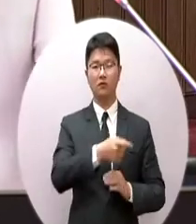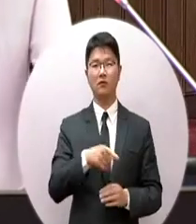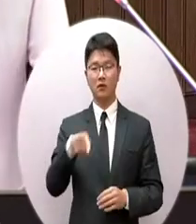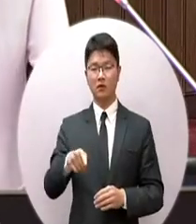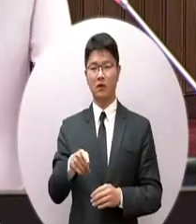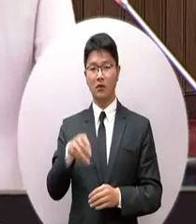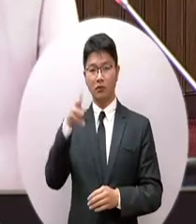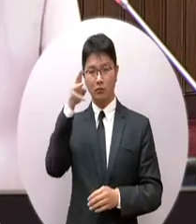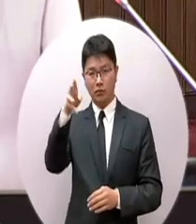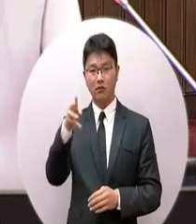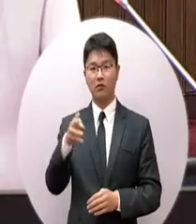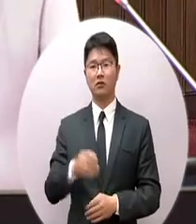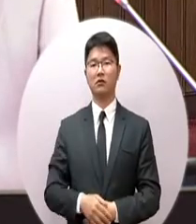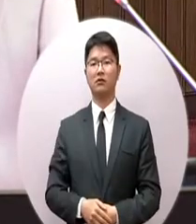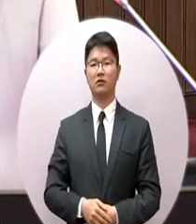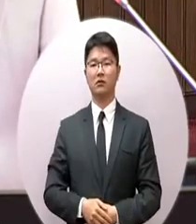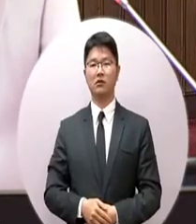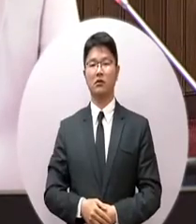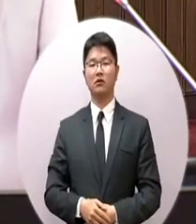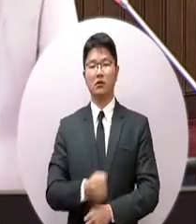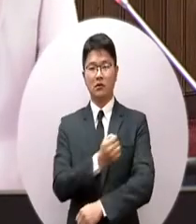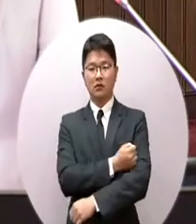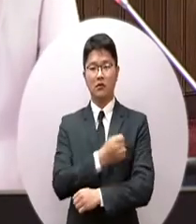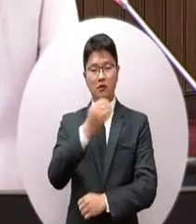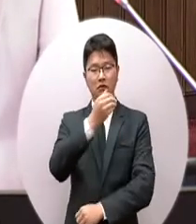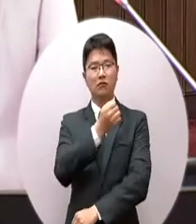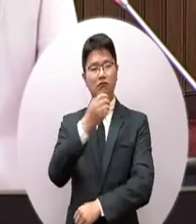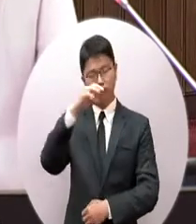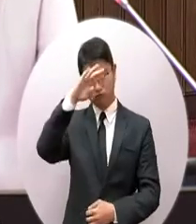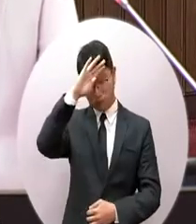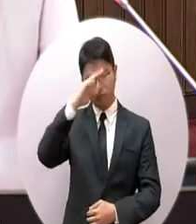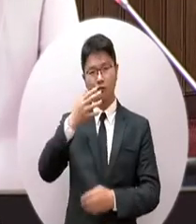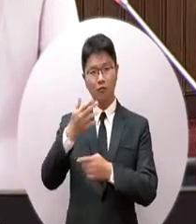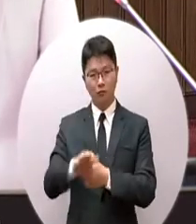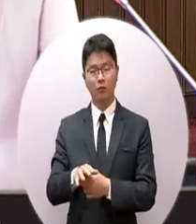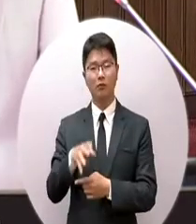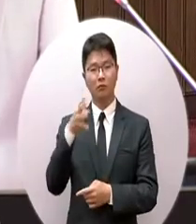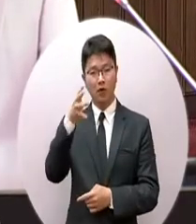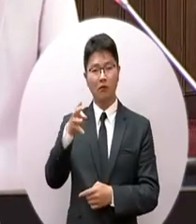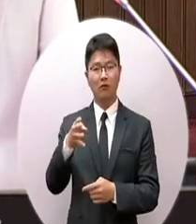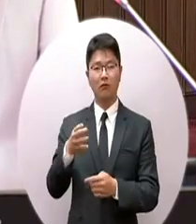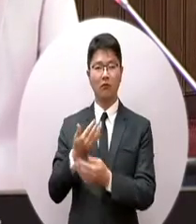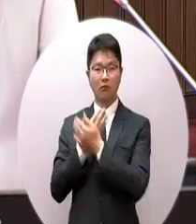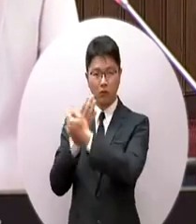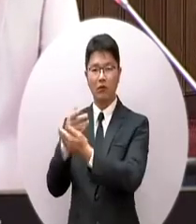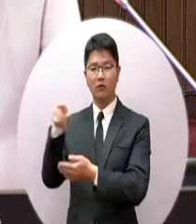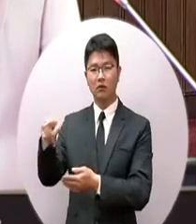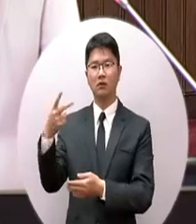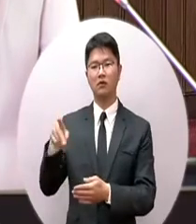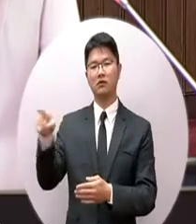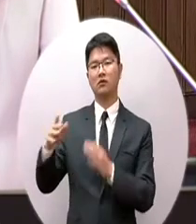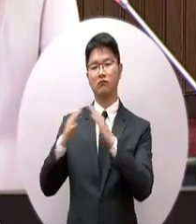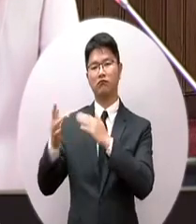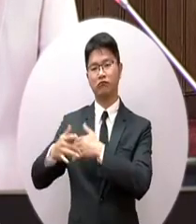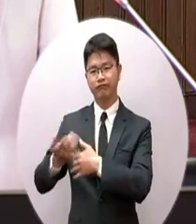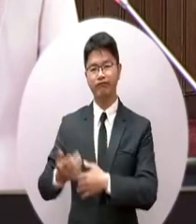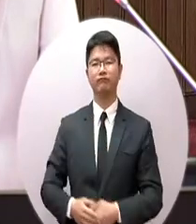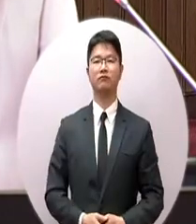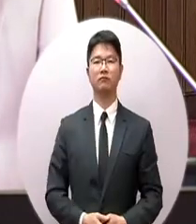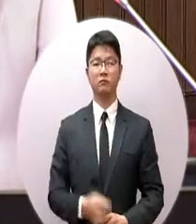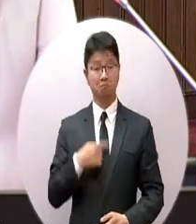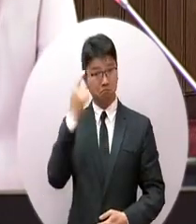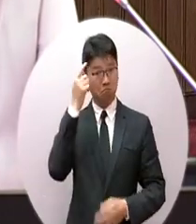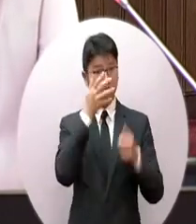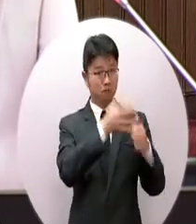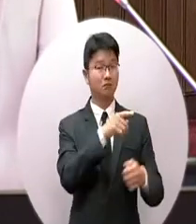字积劳病故送给了廖上校跟他的家属。所以我请问院